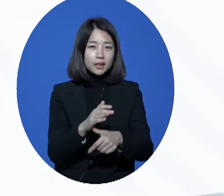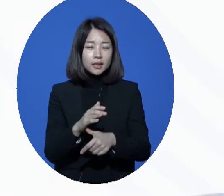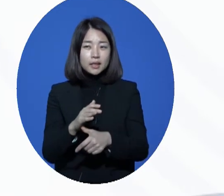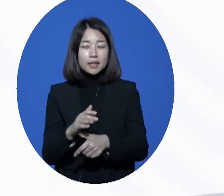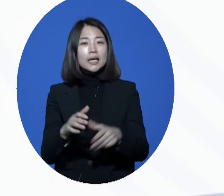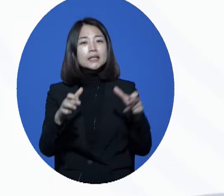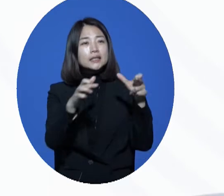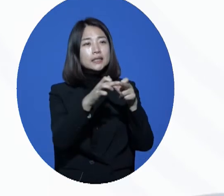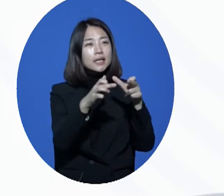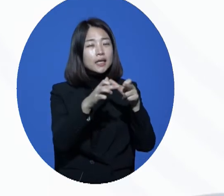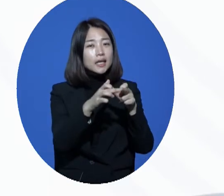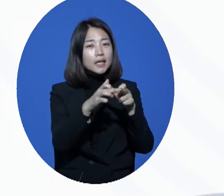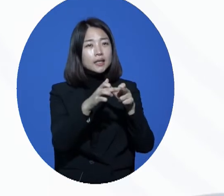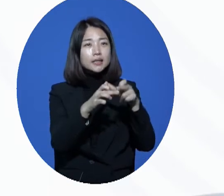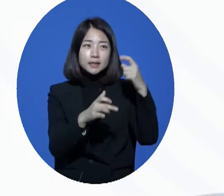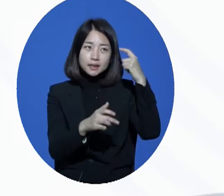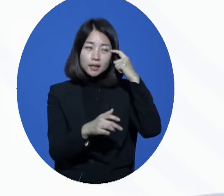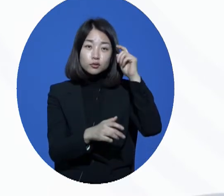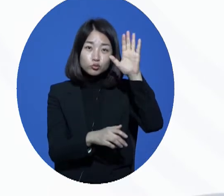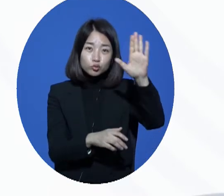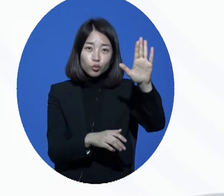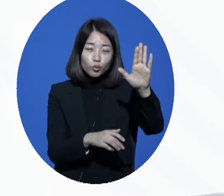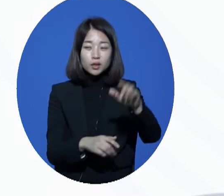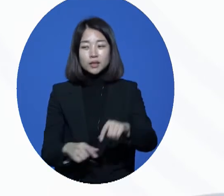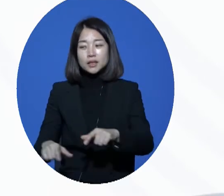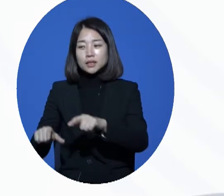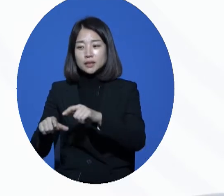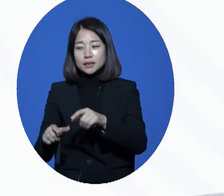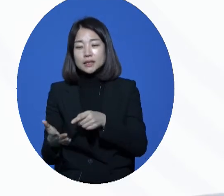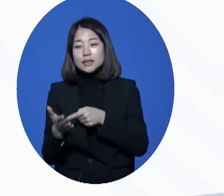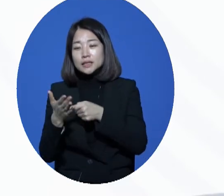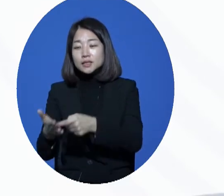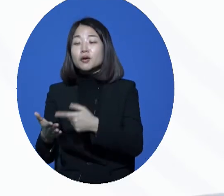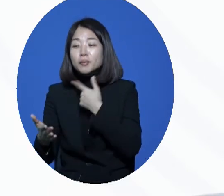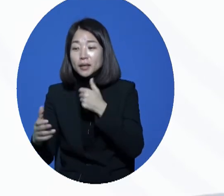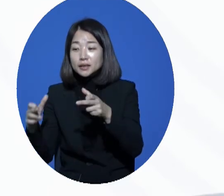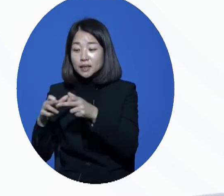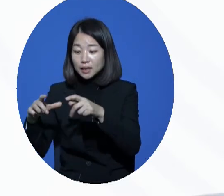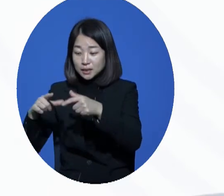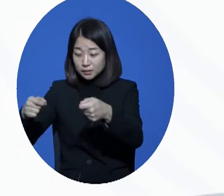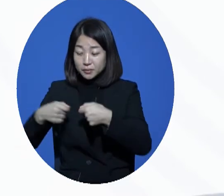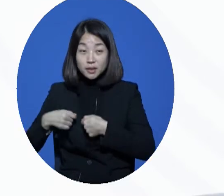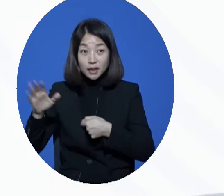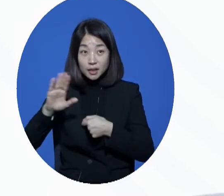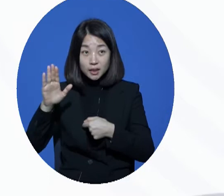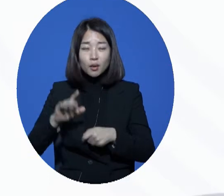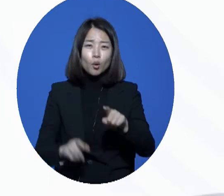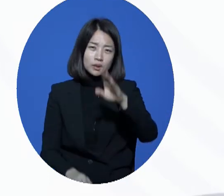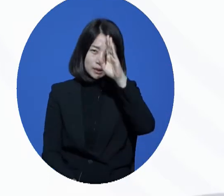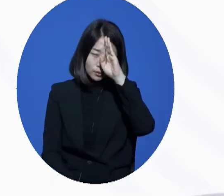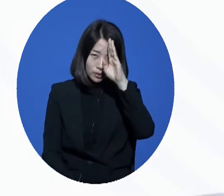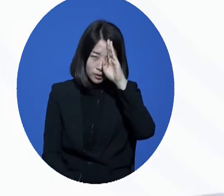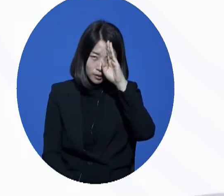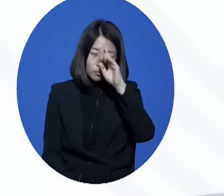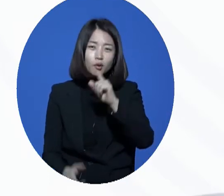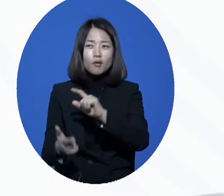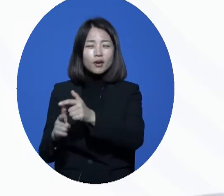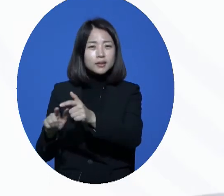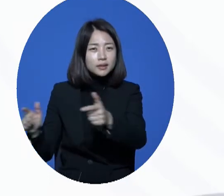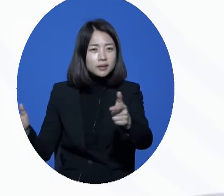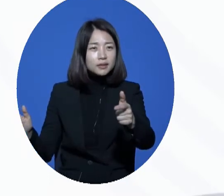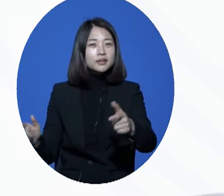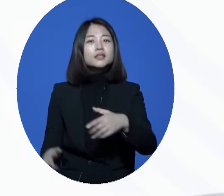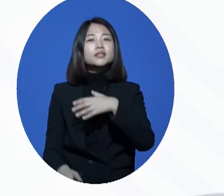생각합니다. 여기에서 이야기하는 장애인은 등록 장애인만을 이야기하는 것이 아니고요. 어떠한 질환이든 우연적인